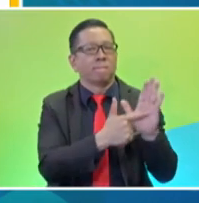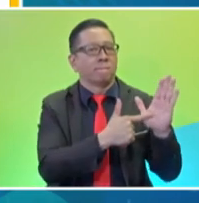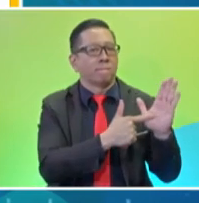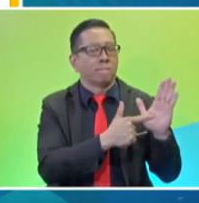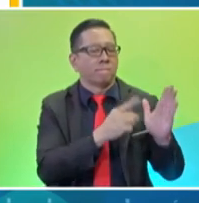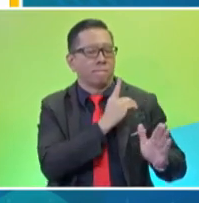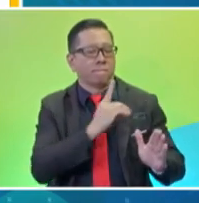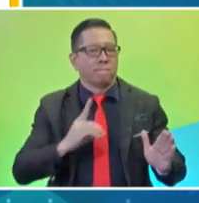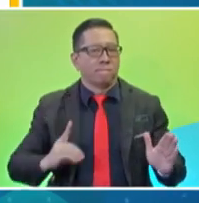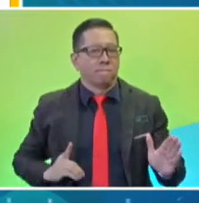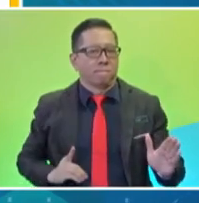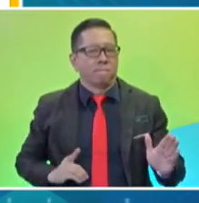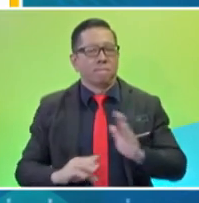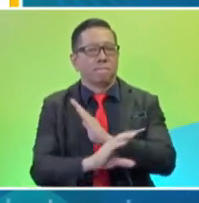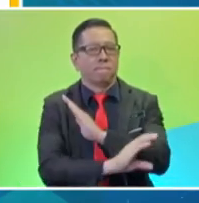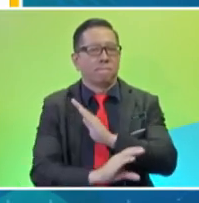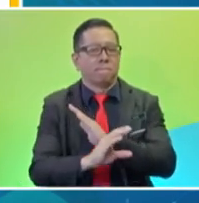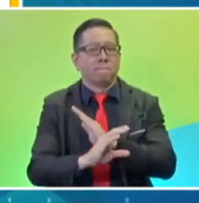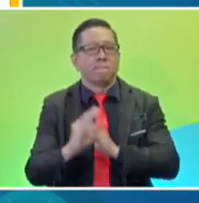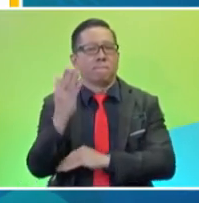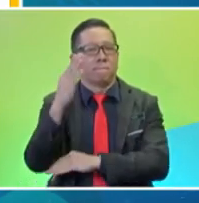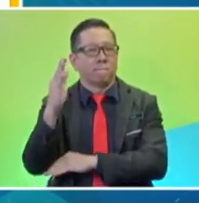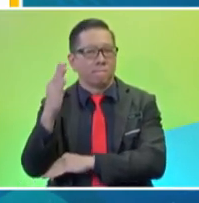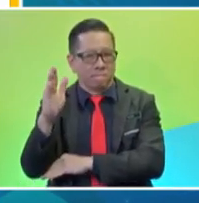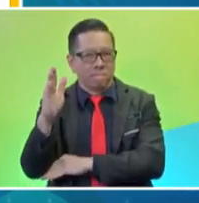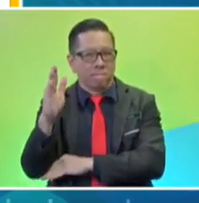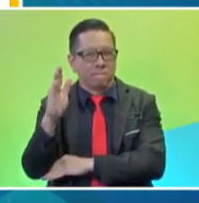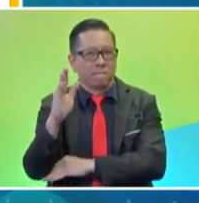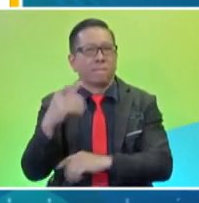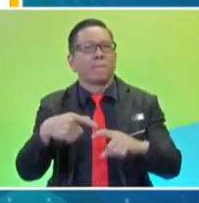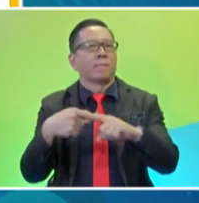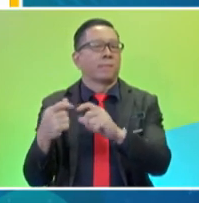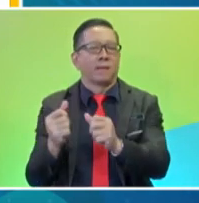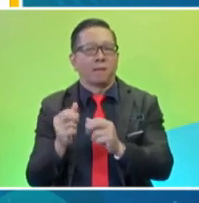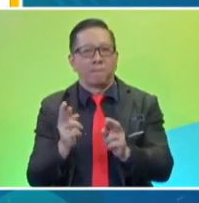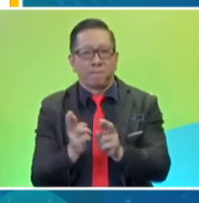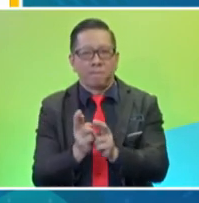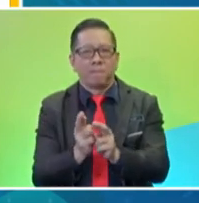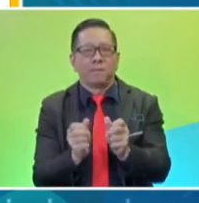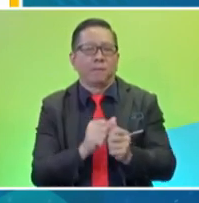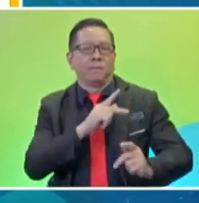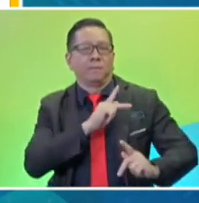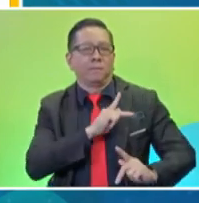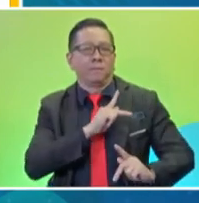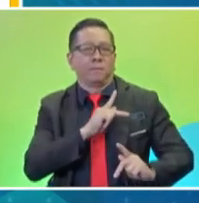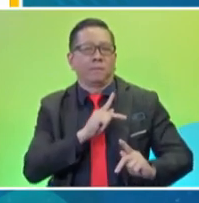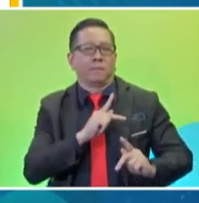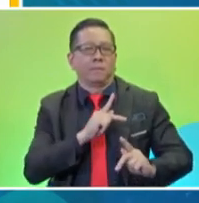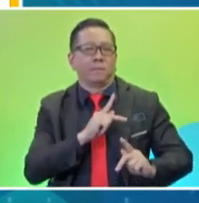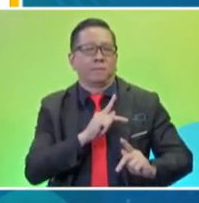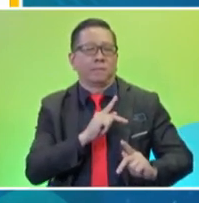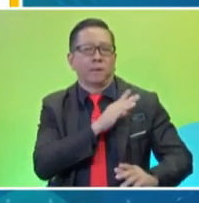sesuai negara bendera negara berkait rapat dengan semangat patriotik dalam usaha